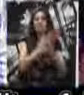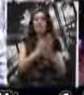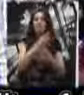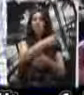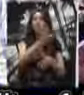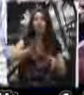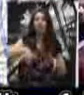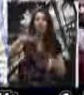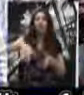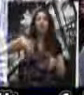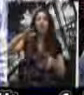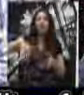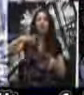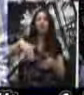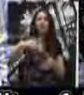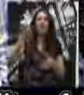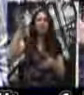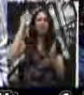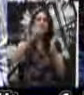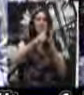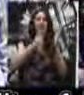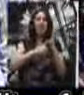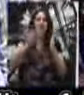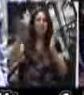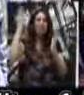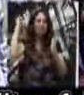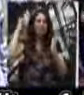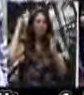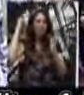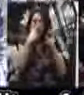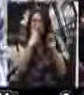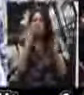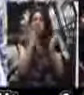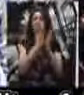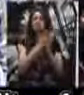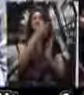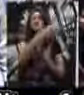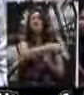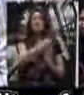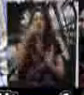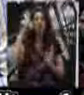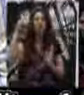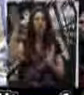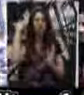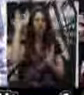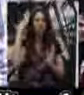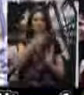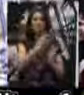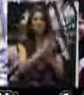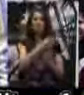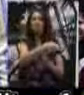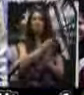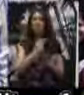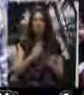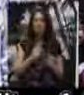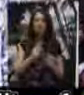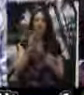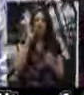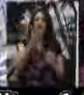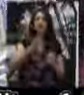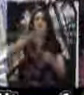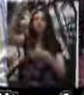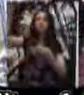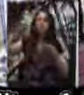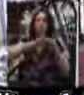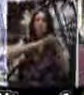الفقر، ضحايا نظام سابق. ياريت نقدر نساعدهم، ودي بداية بنبدأها من خلال واحد من الناس عشان خاطر إفراج